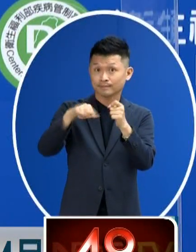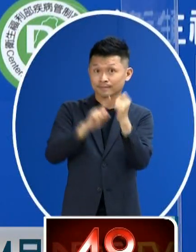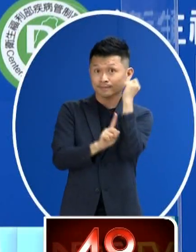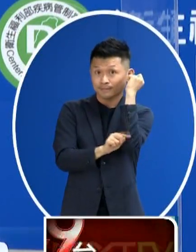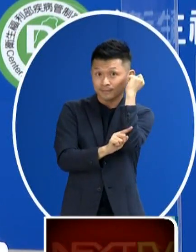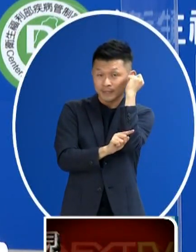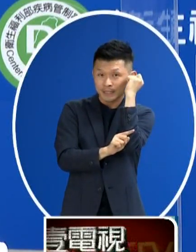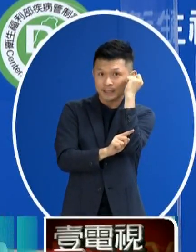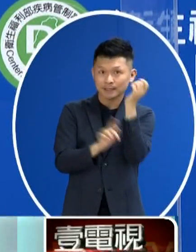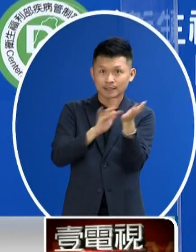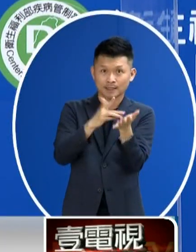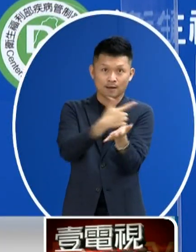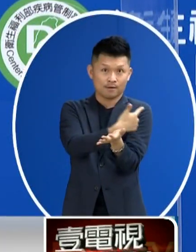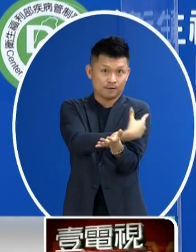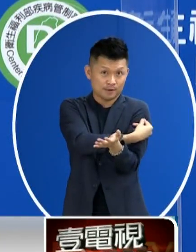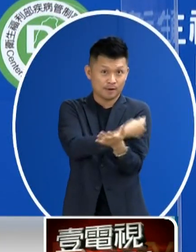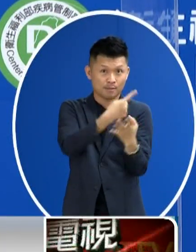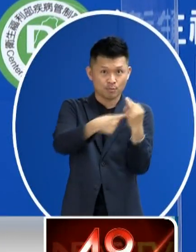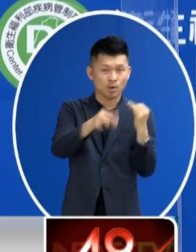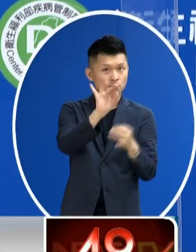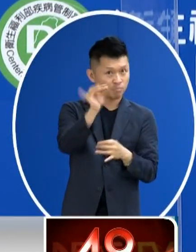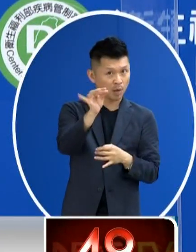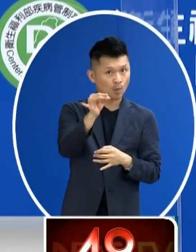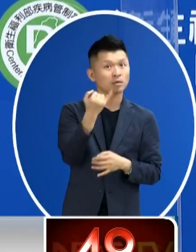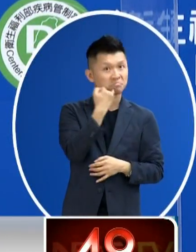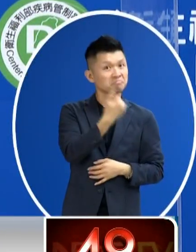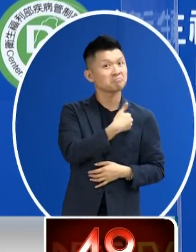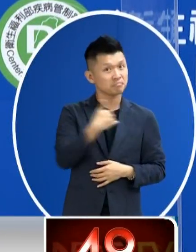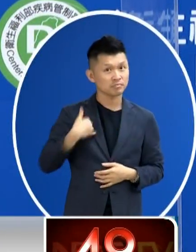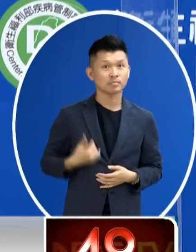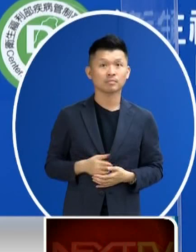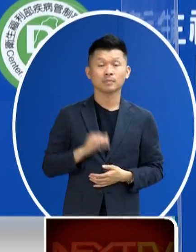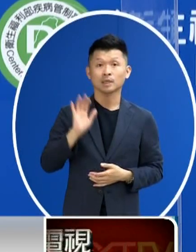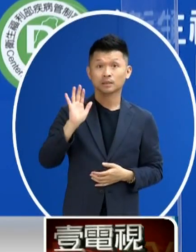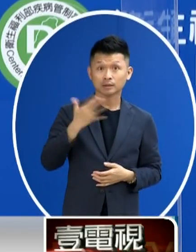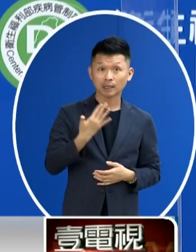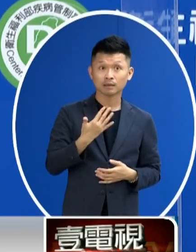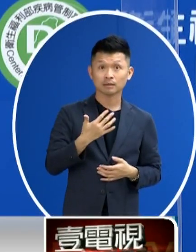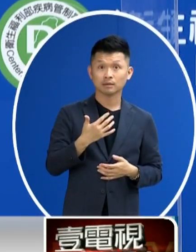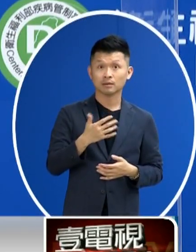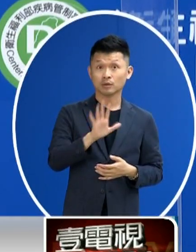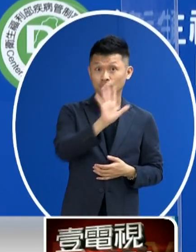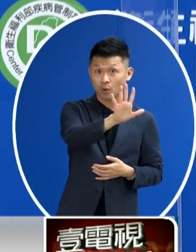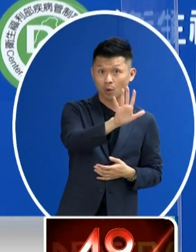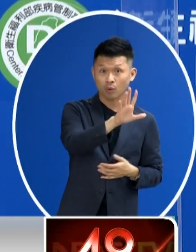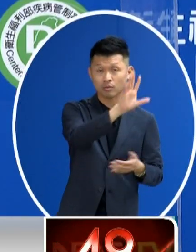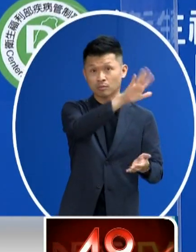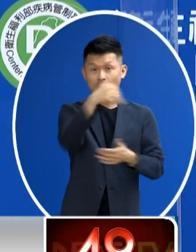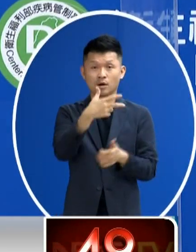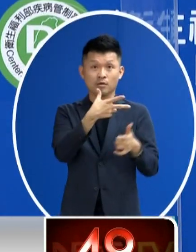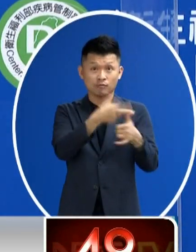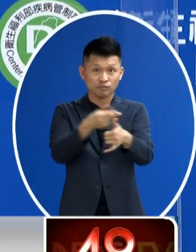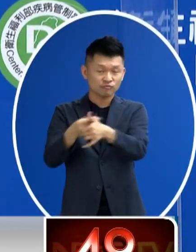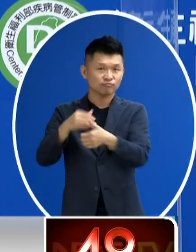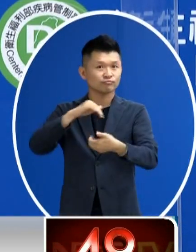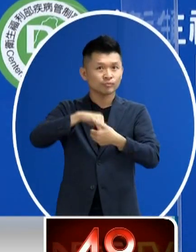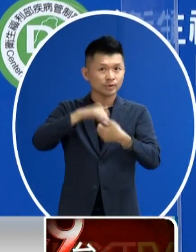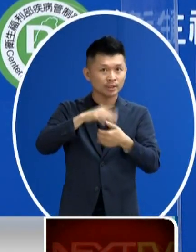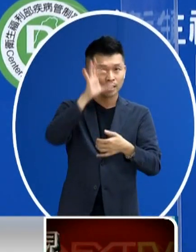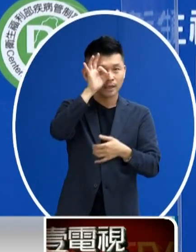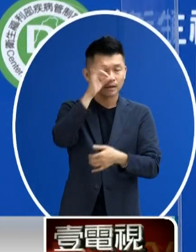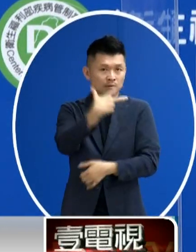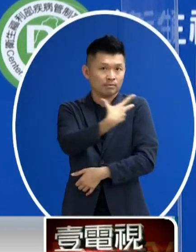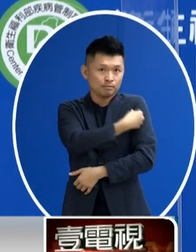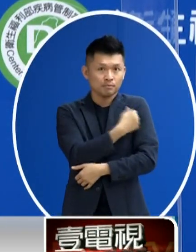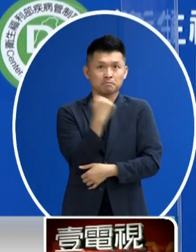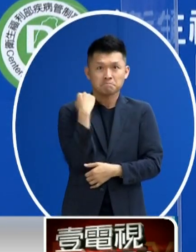做出100万剂的疫苗，那是会有可能的，但是我们不见得会采用。那当然要看看它的保护力跟它的安全